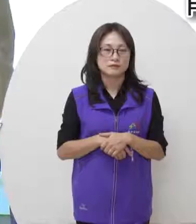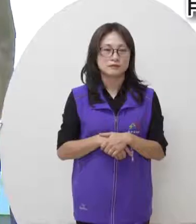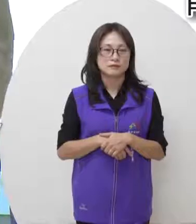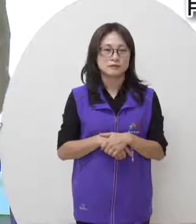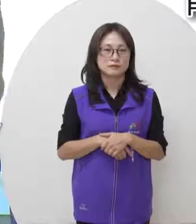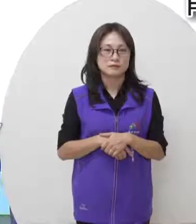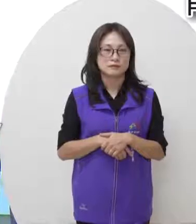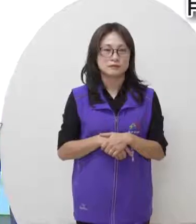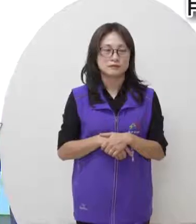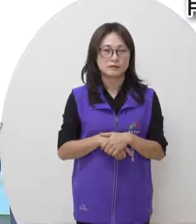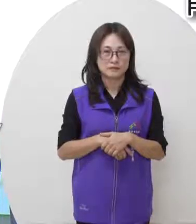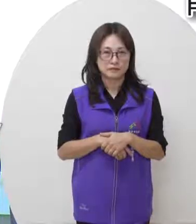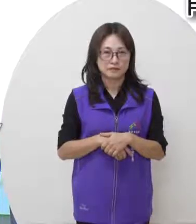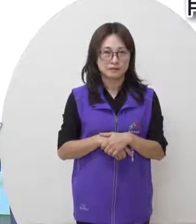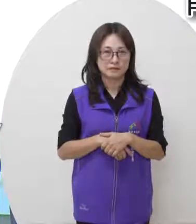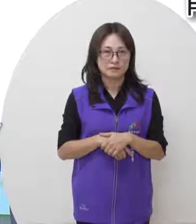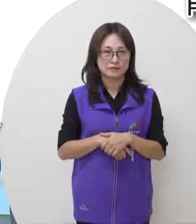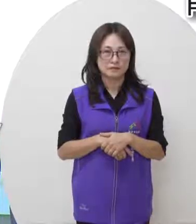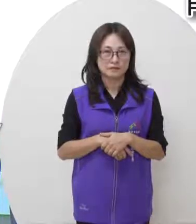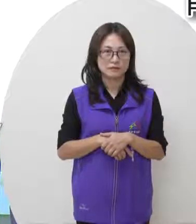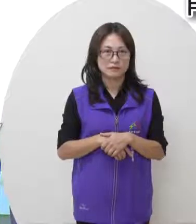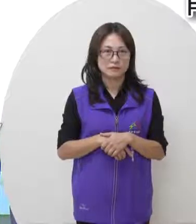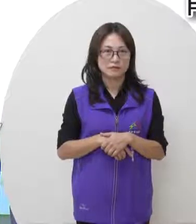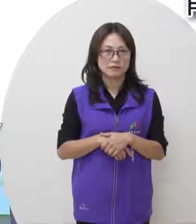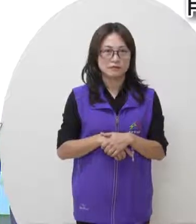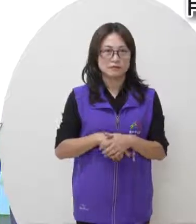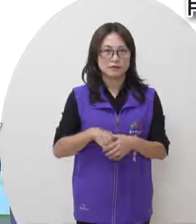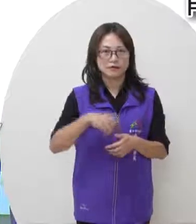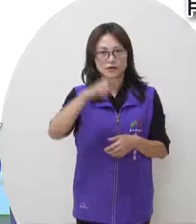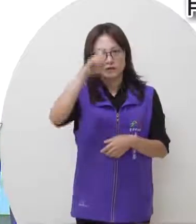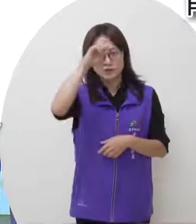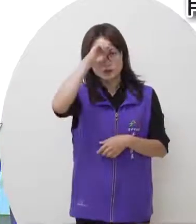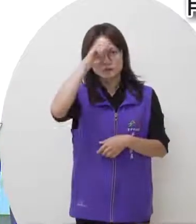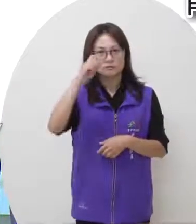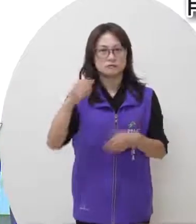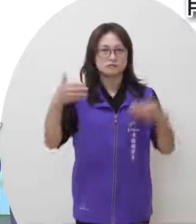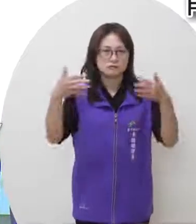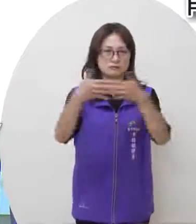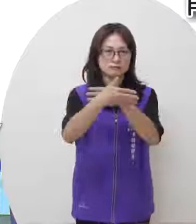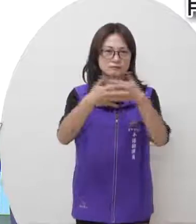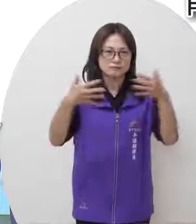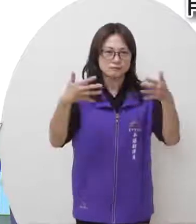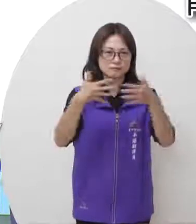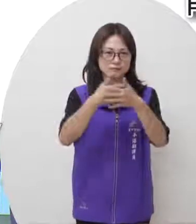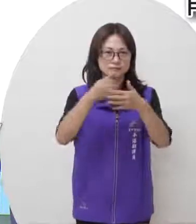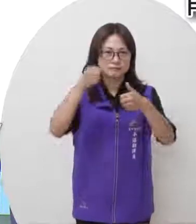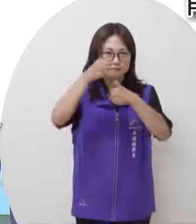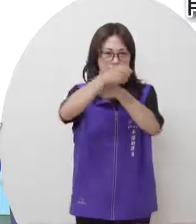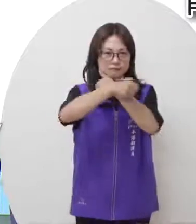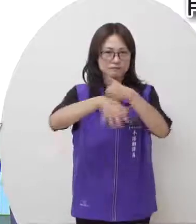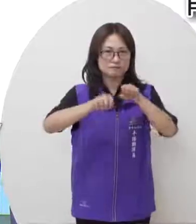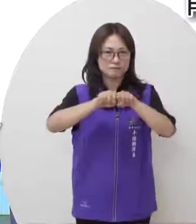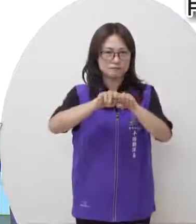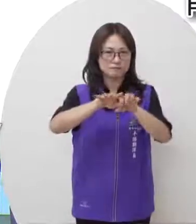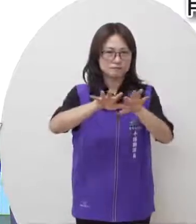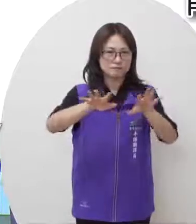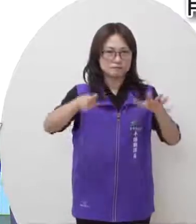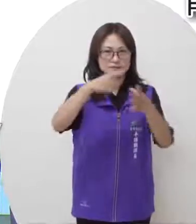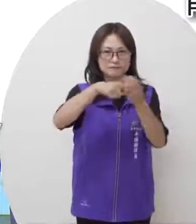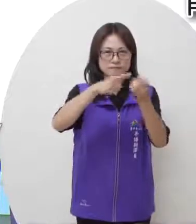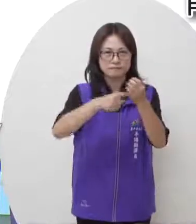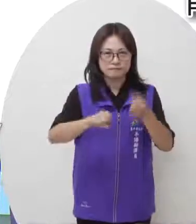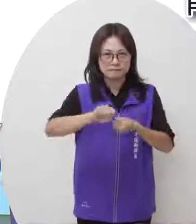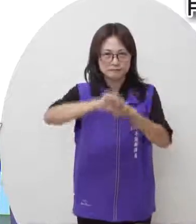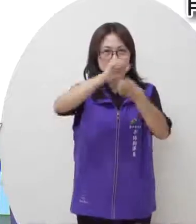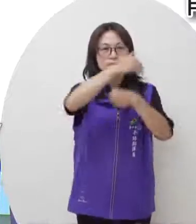不是只有一条捷运，不是只有一条轨道，它事实上是有上百条公共运输的路线，那是让